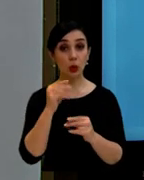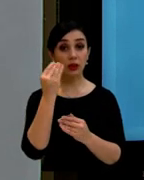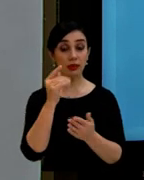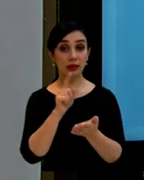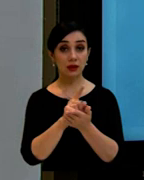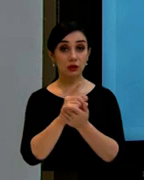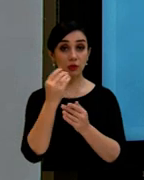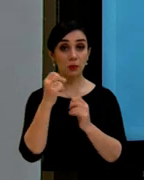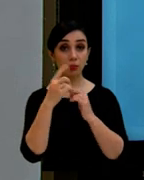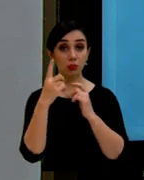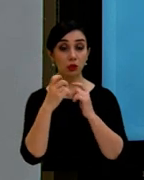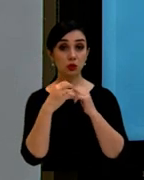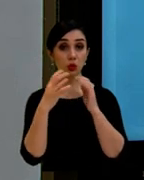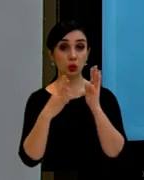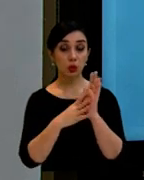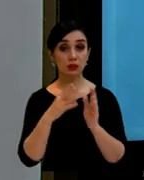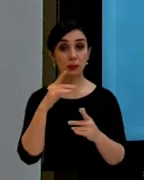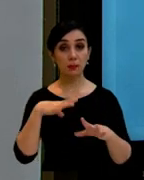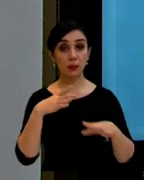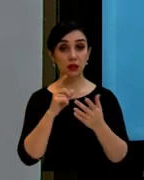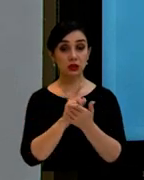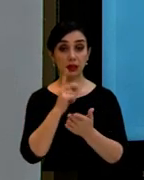Darsligingizdagi 119-chi mashqqa qarang.